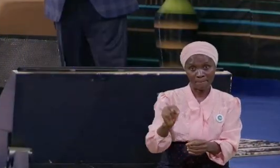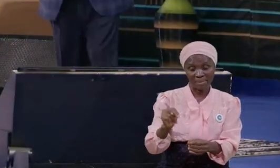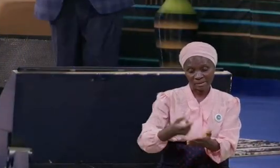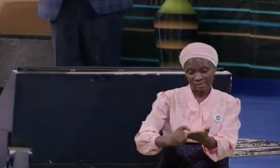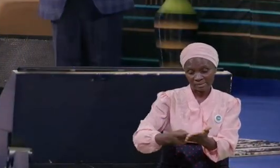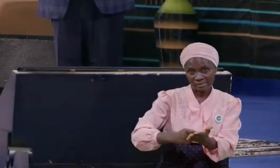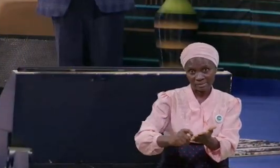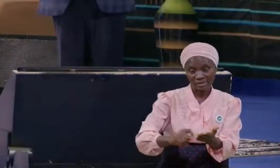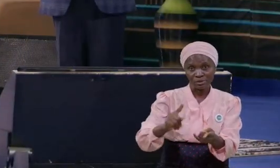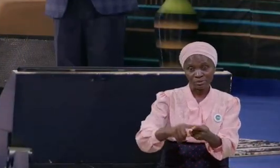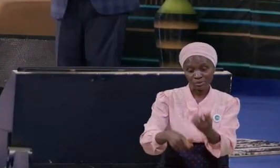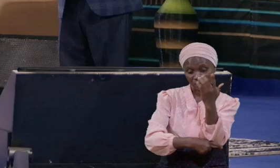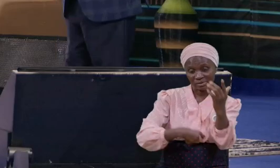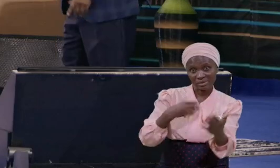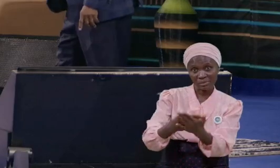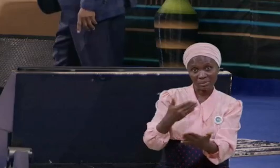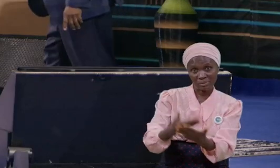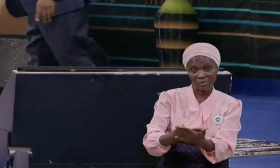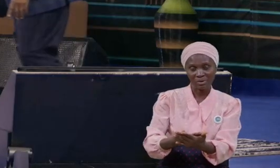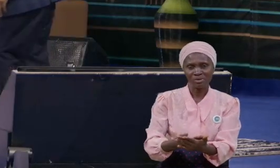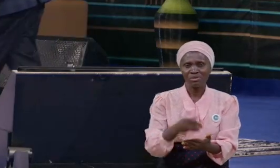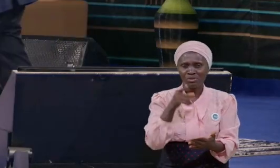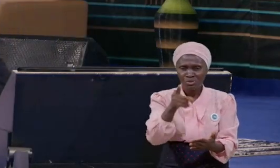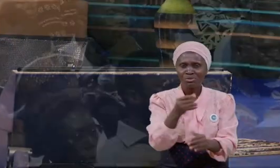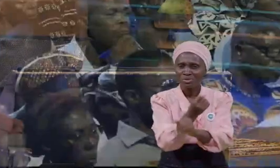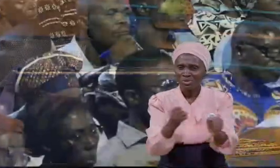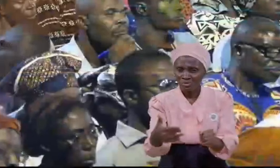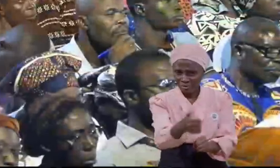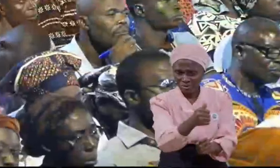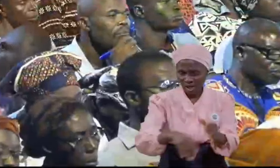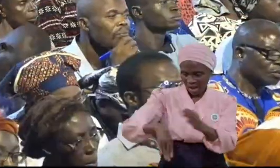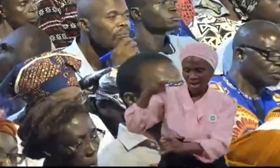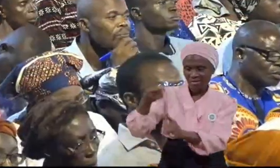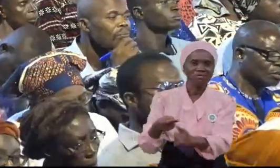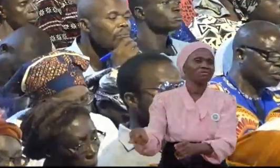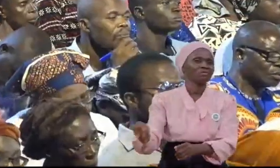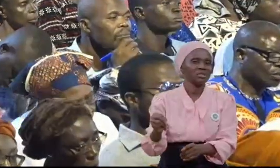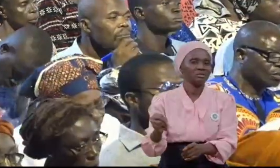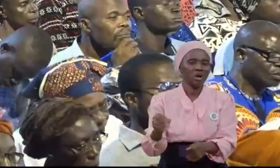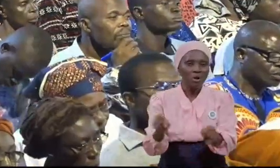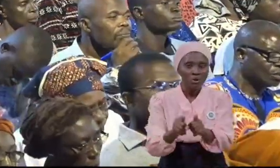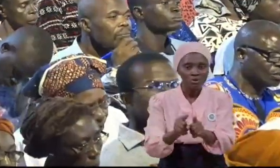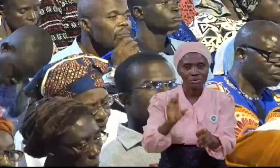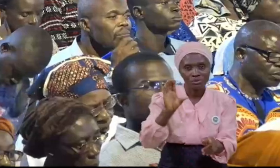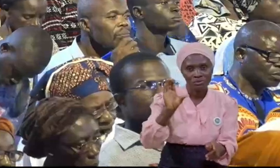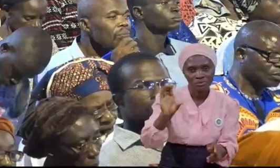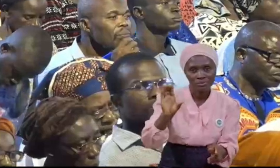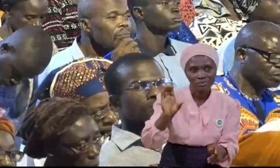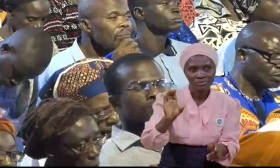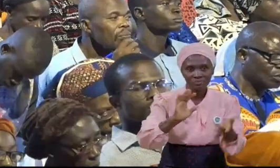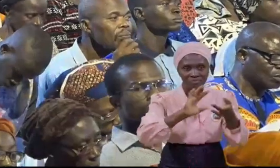sauve-toi de cette génération perverse. La cybercriminalité, si tu es là, tu peux rester